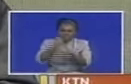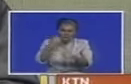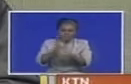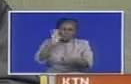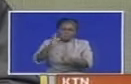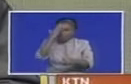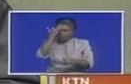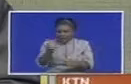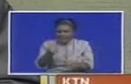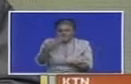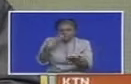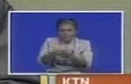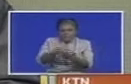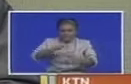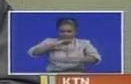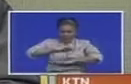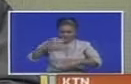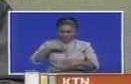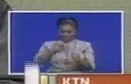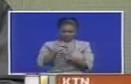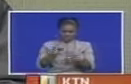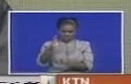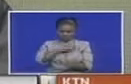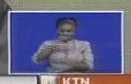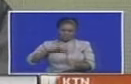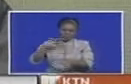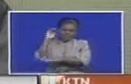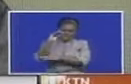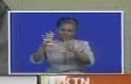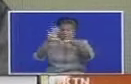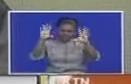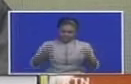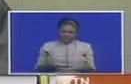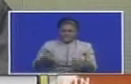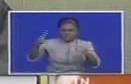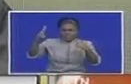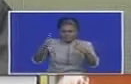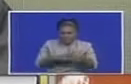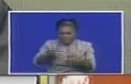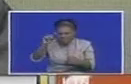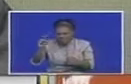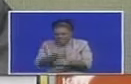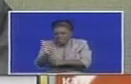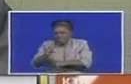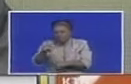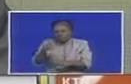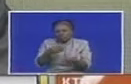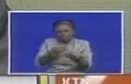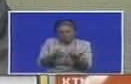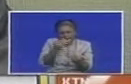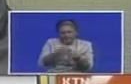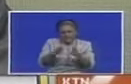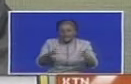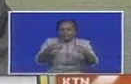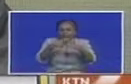kutokana na uhaba wa fedha. Tume hiyo inadai kwamba iliomba kupewa bajeti ya shilingi bilioni 7 kushughulikia masala ya ardhi, lakini badala